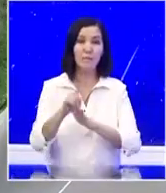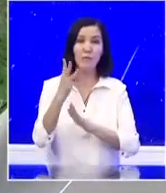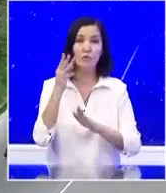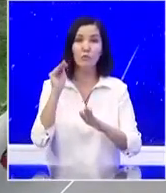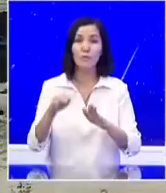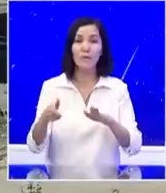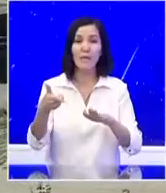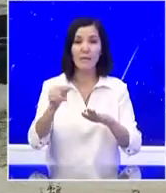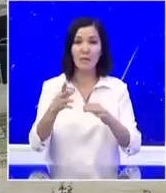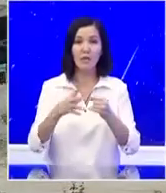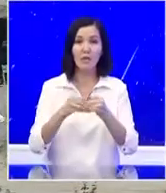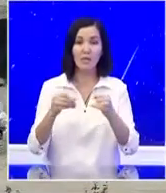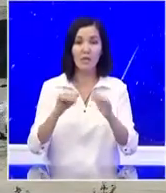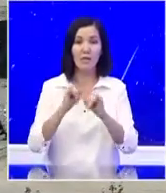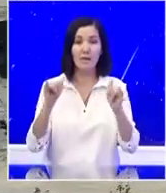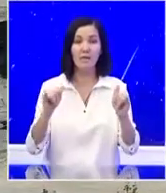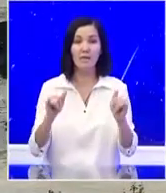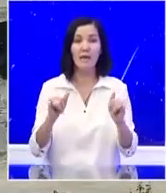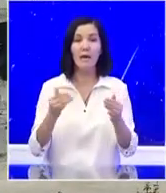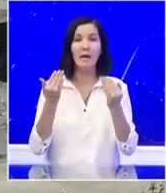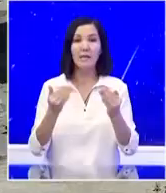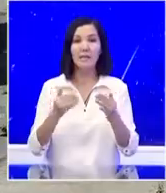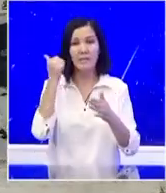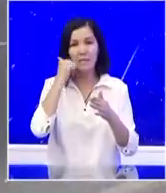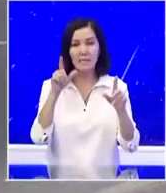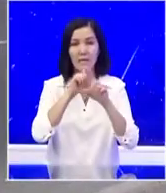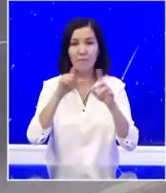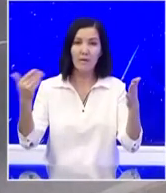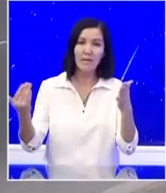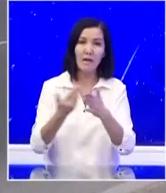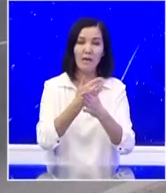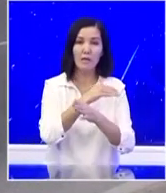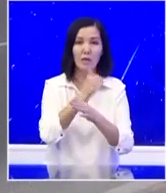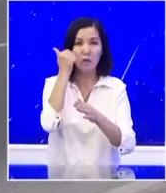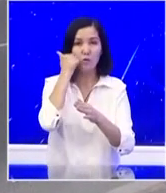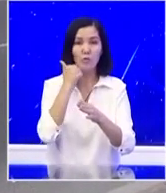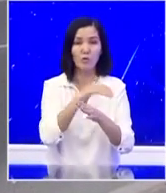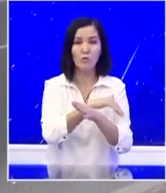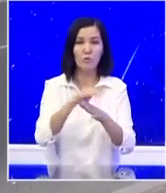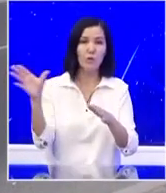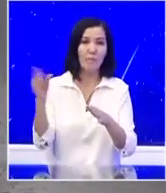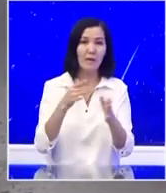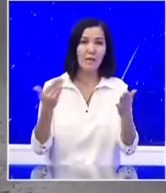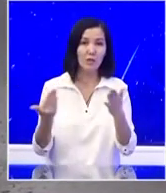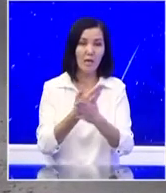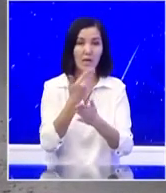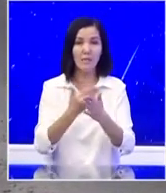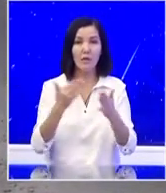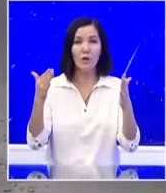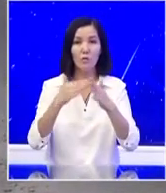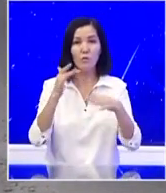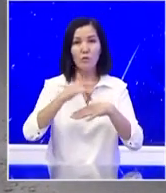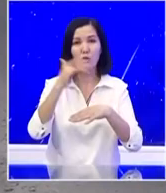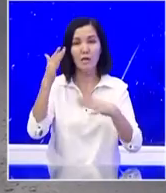3000 гектарға ұлғайды. Қараусыз нысандар, бүлінген ғимараттар, тозған көшелер толық жаңартылды. Зәулім-зәулім үйлер